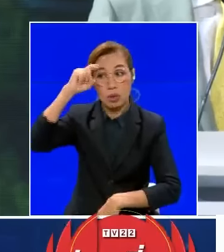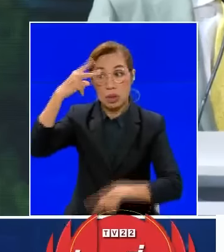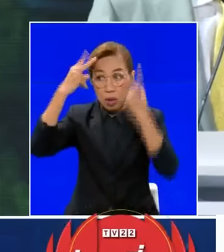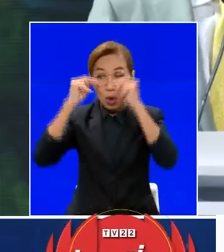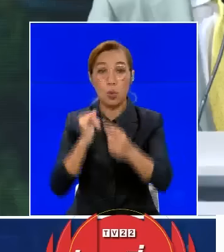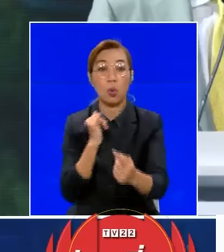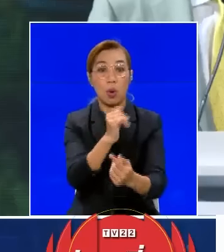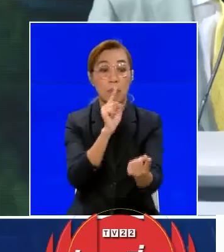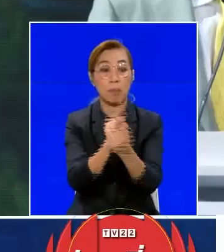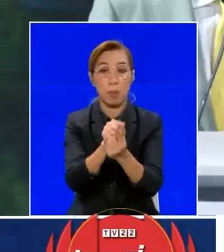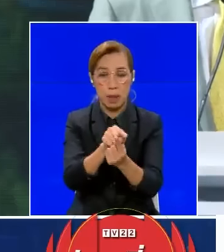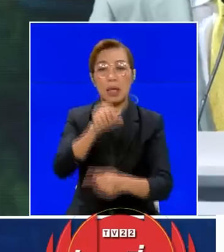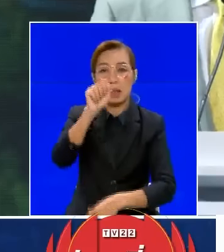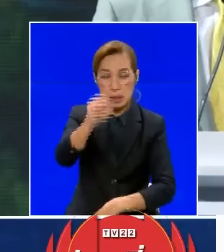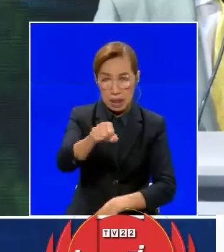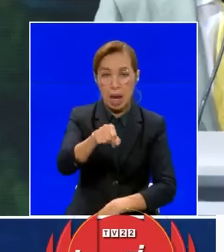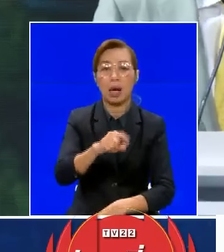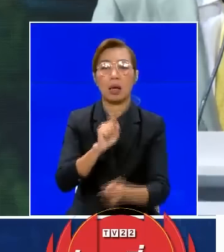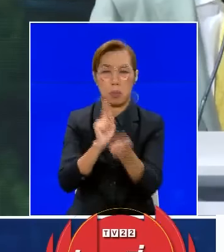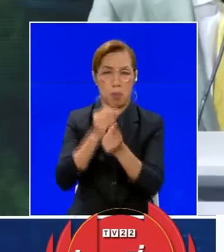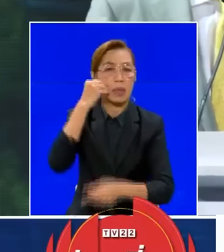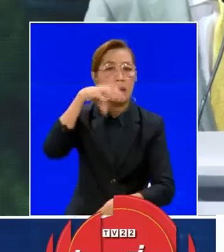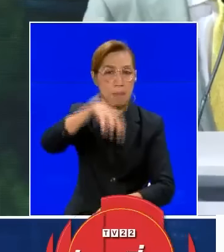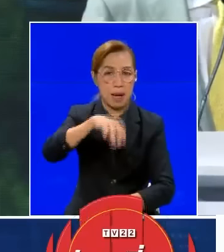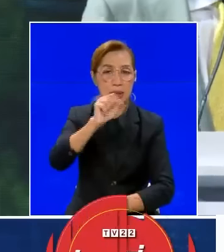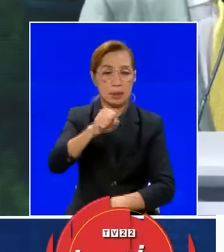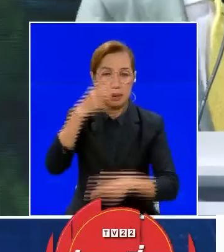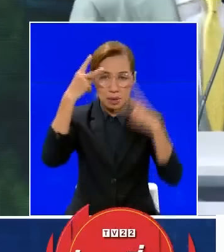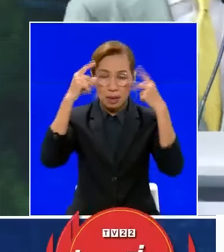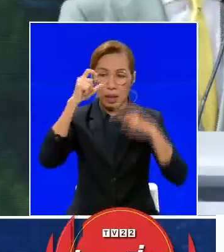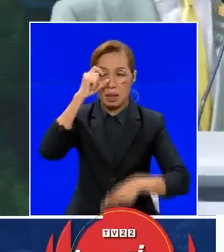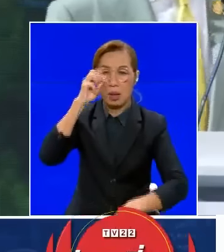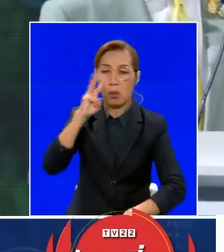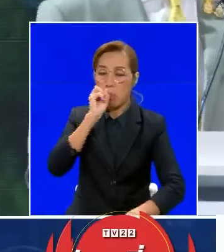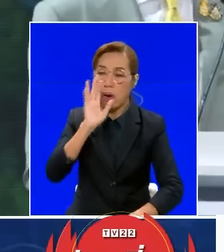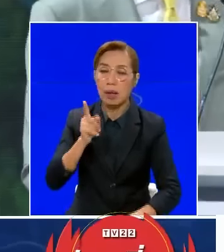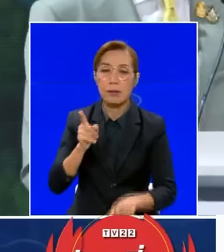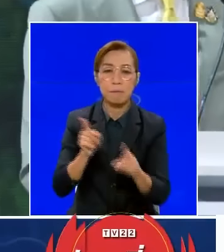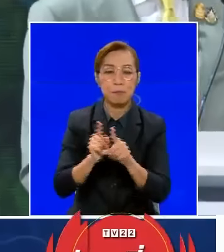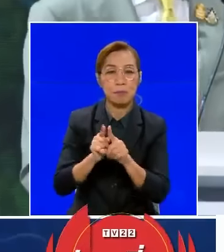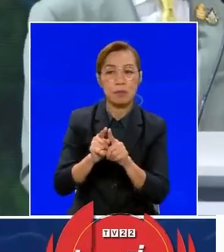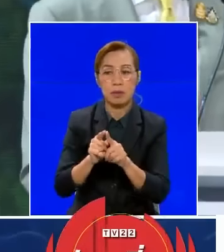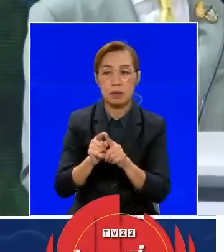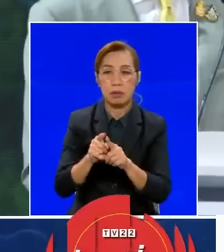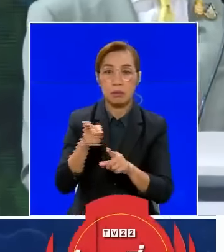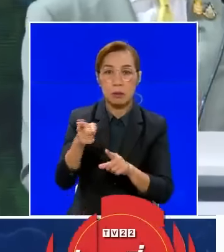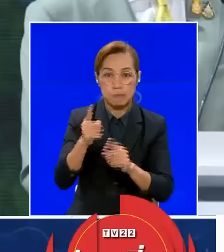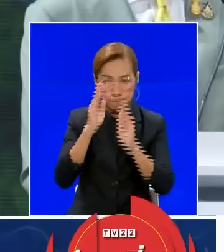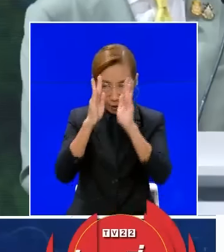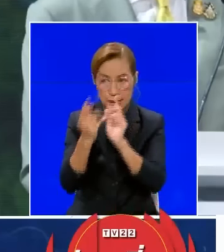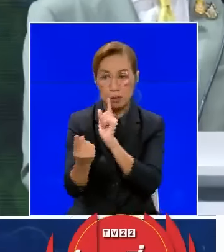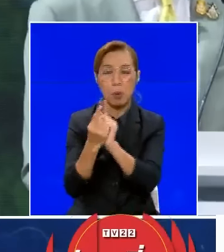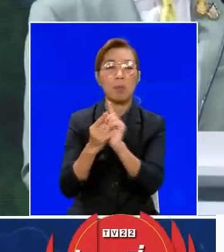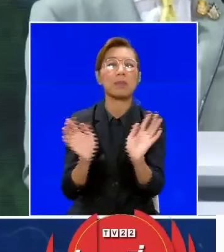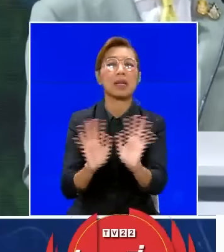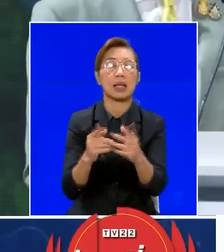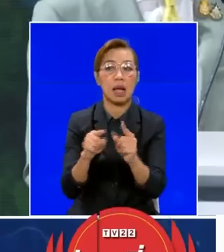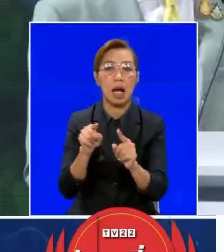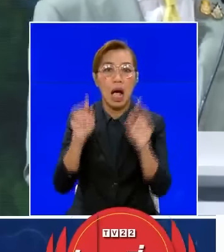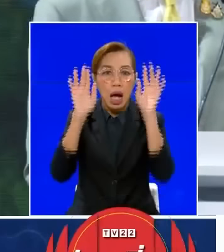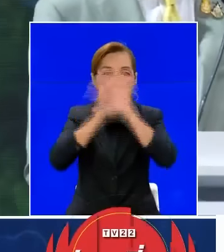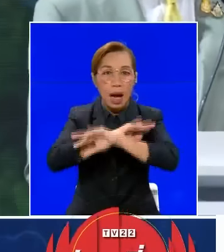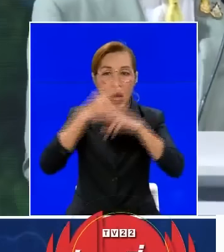านมาเนี่ยก็เจอกันที่บ้านพักค่ะก็คืออาจารย์วิษณุบอกว่าคือก็ไม่ได้แบบจงใจว่าจะมาแต่ว่าอาจารย์วิษณุบอกว่าท่านเห